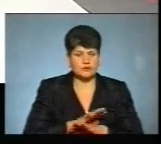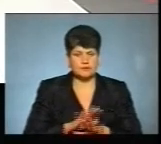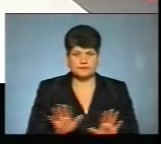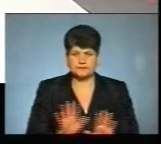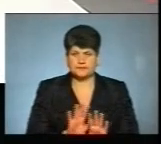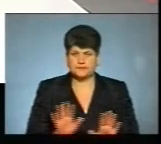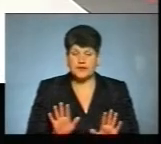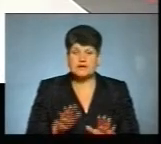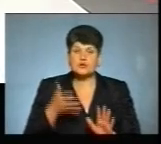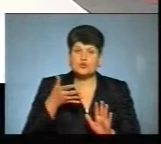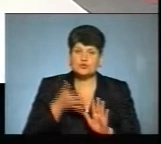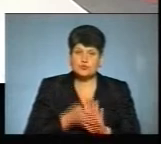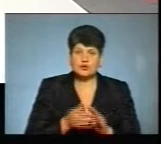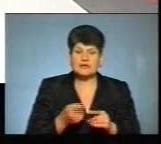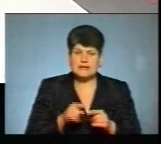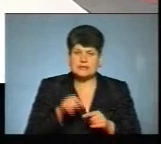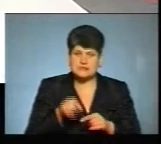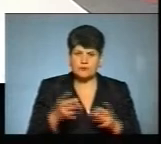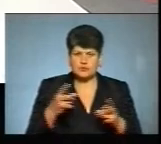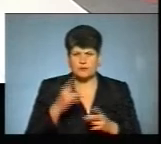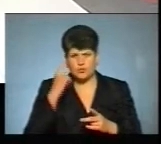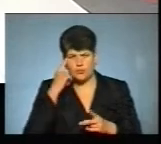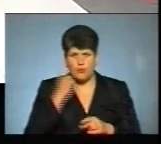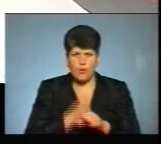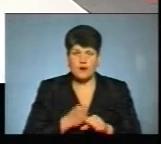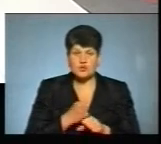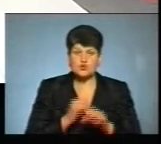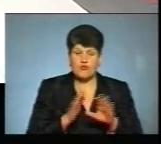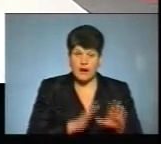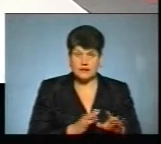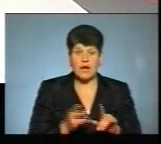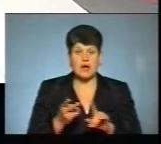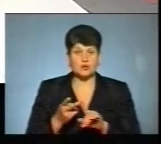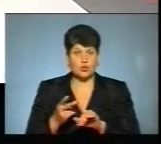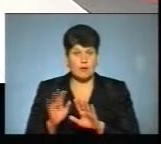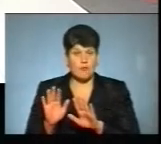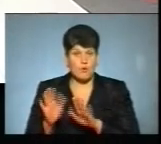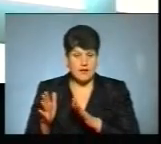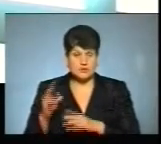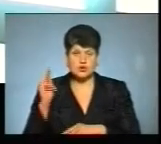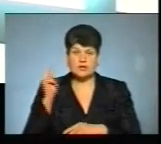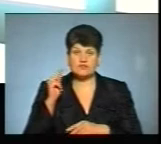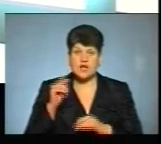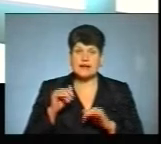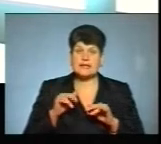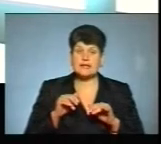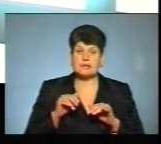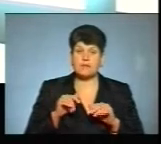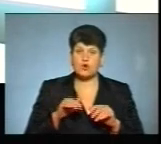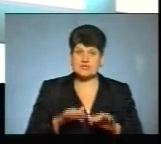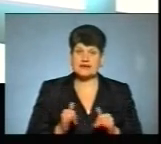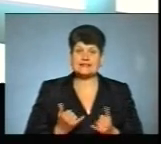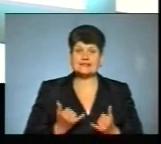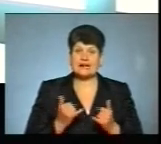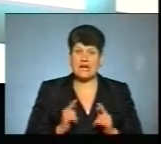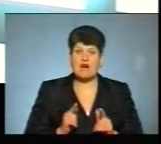і зрозуміло, що над цим потрібно буде працювати. І другий момент, що навчальний процес для вступників,